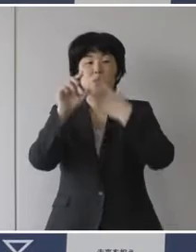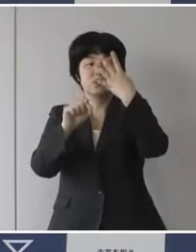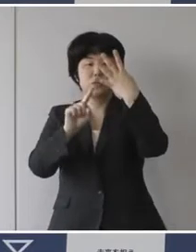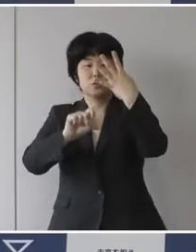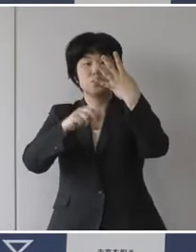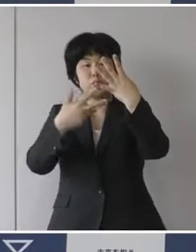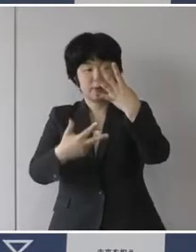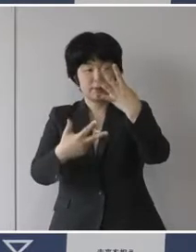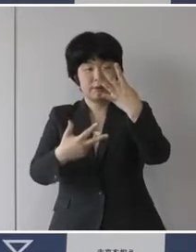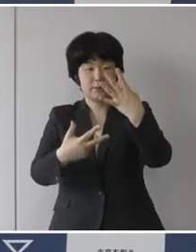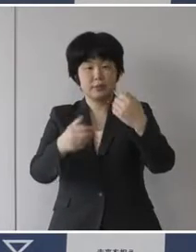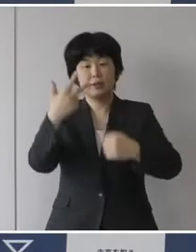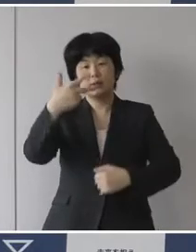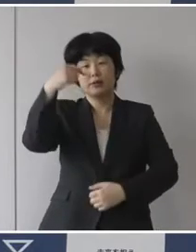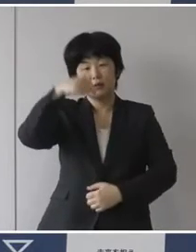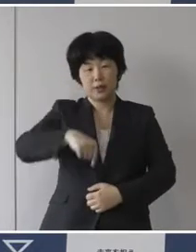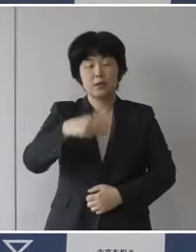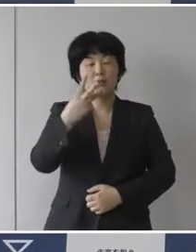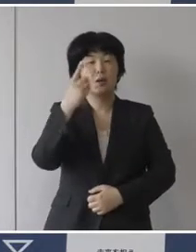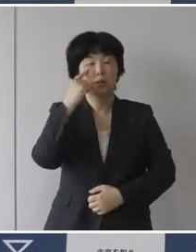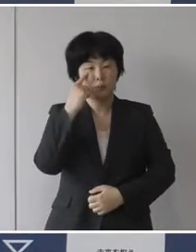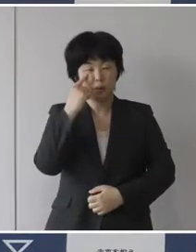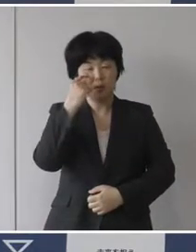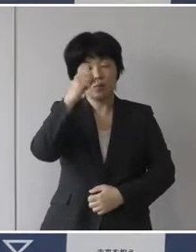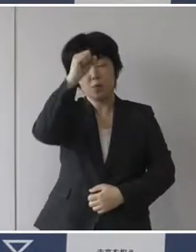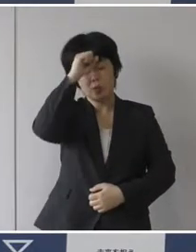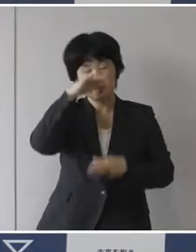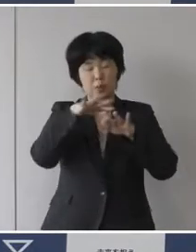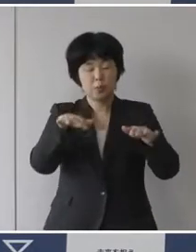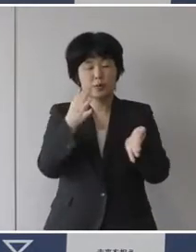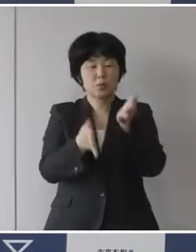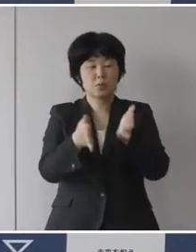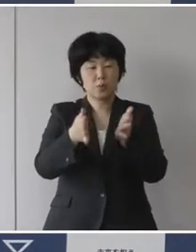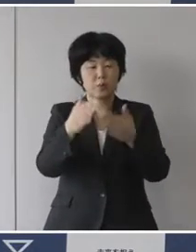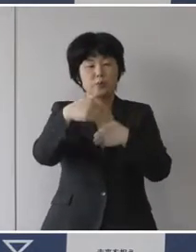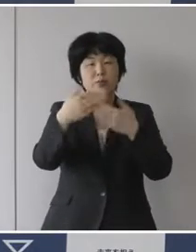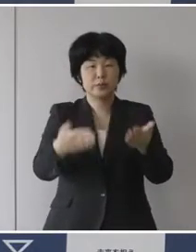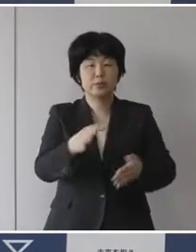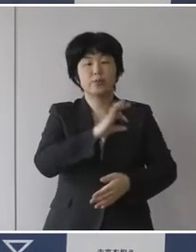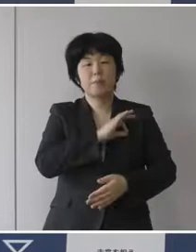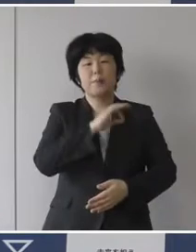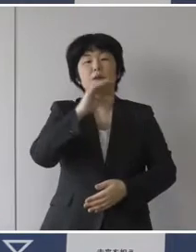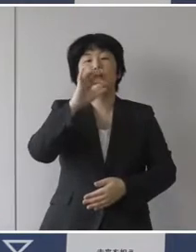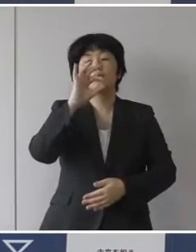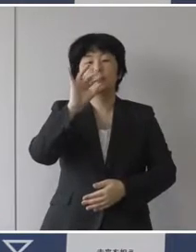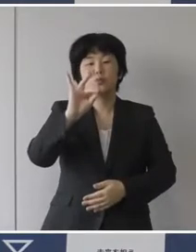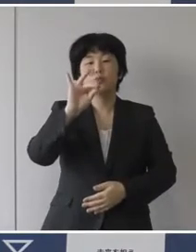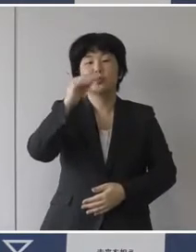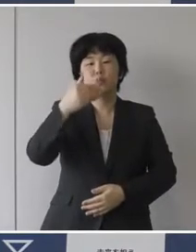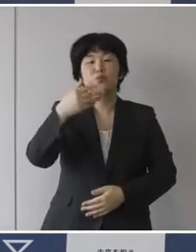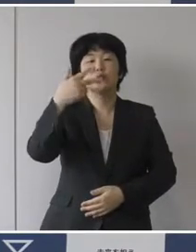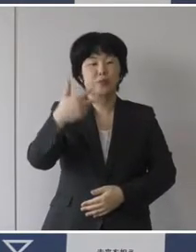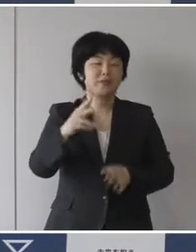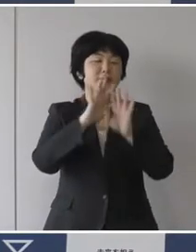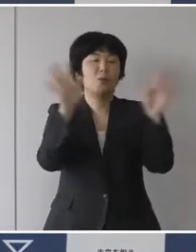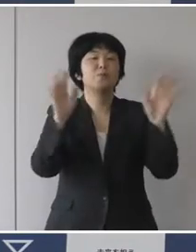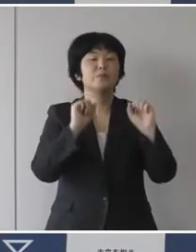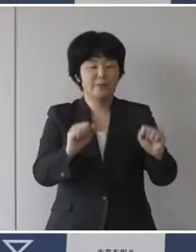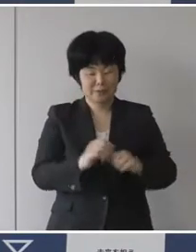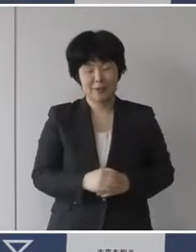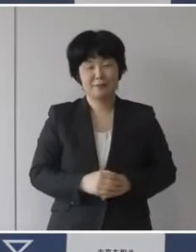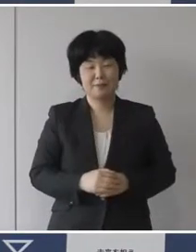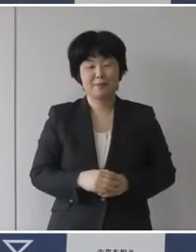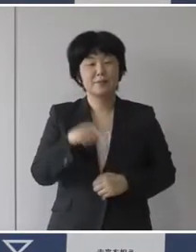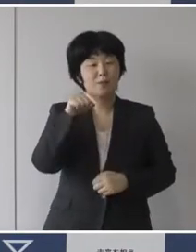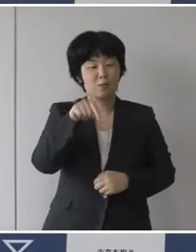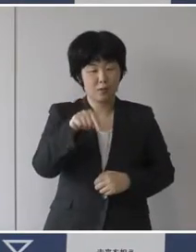となります幼児保育室つくしが新たにオープンをいたします。病児保育室はご